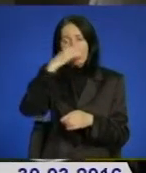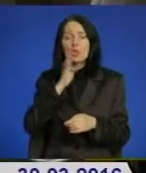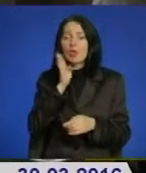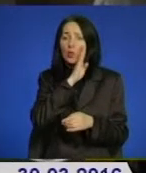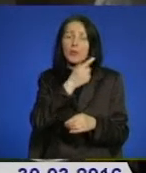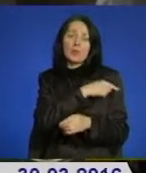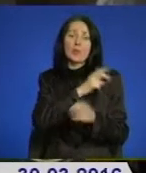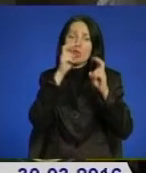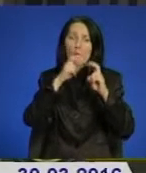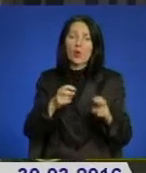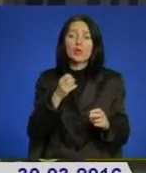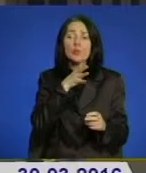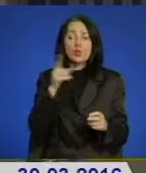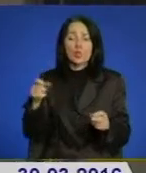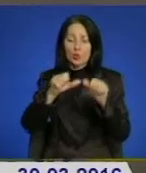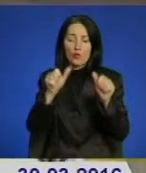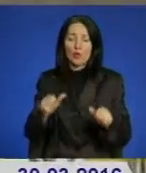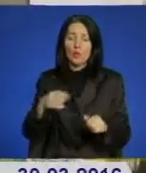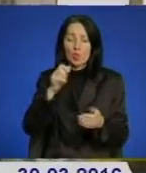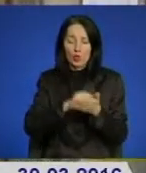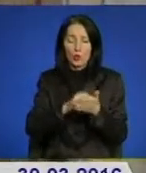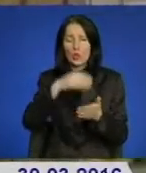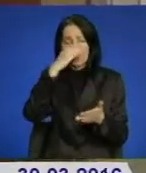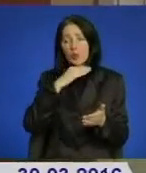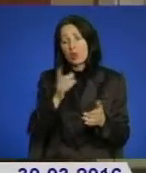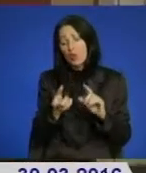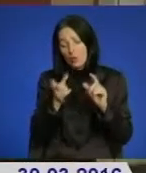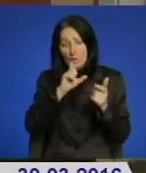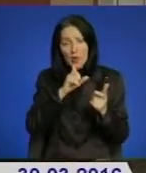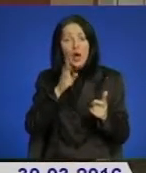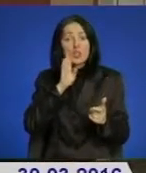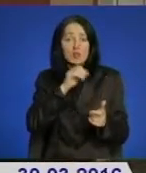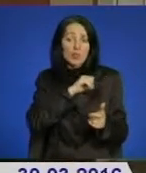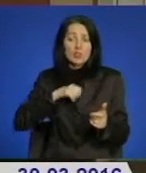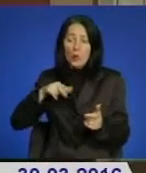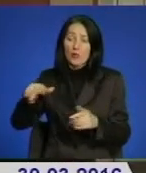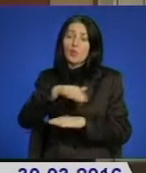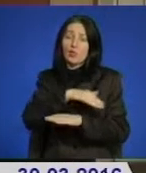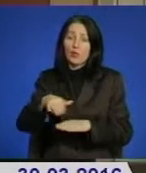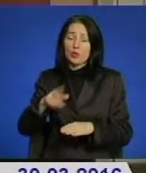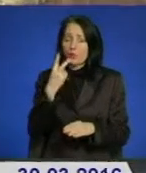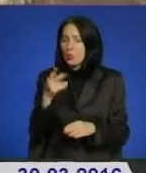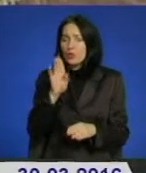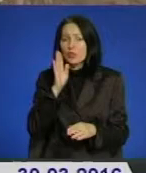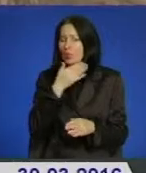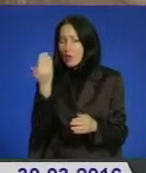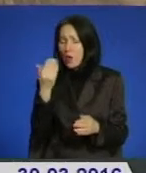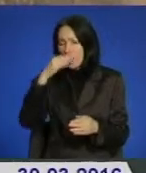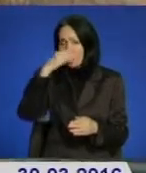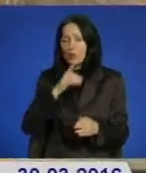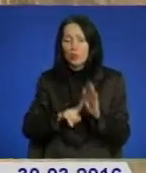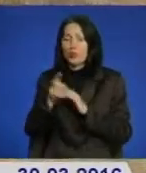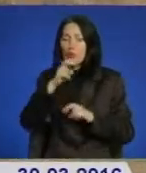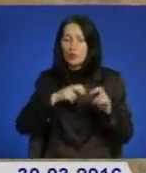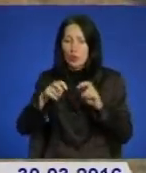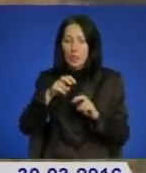батьки відволіклися, а дівчинка вийшла на подвір'я. Побачивши її відсутність, тато почав шукати доньку, але марно. Трагедія трапилася на